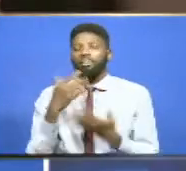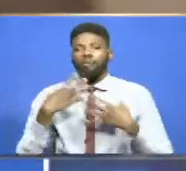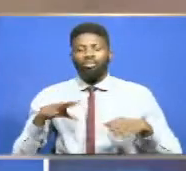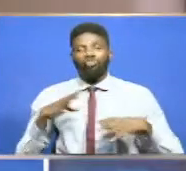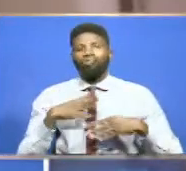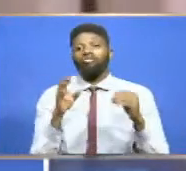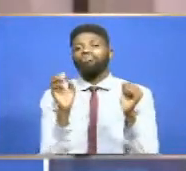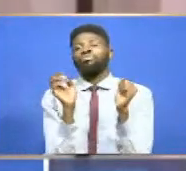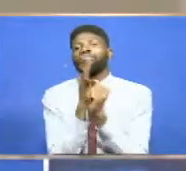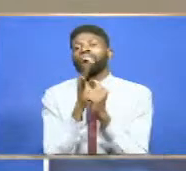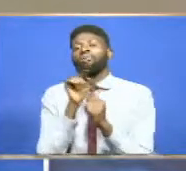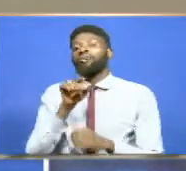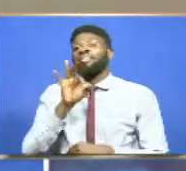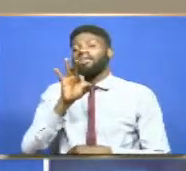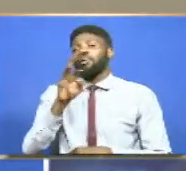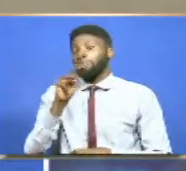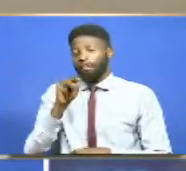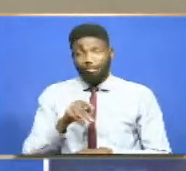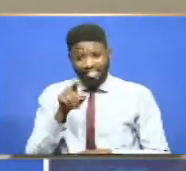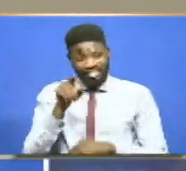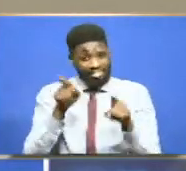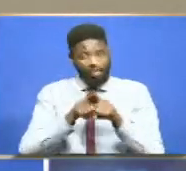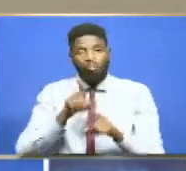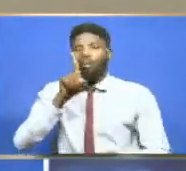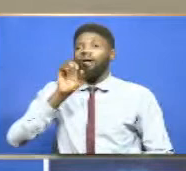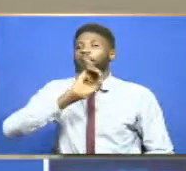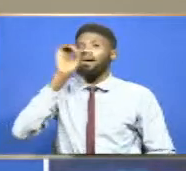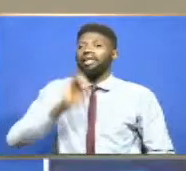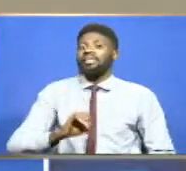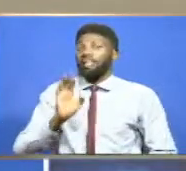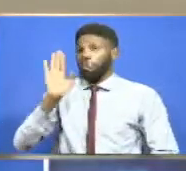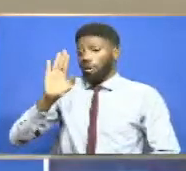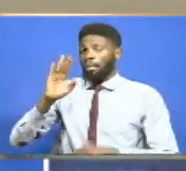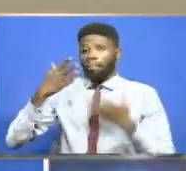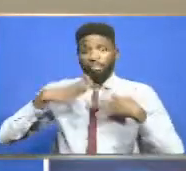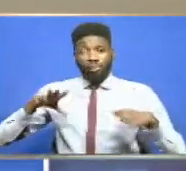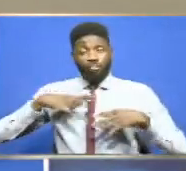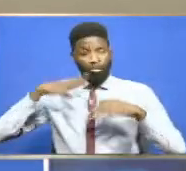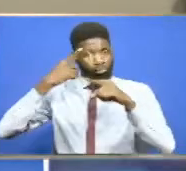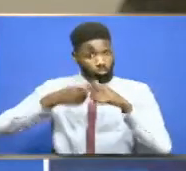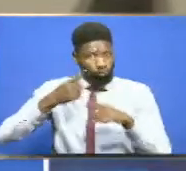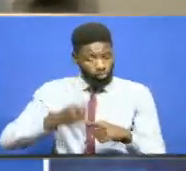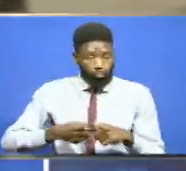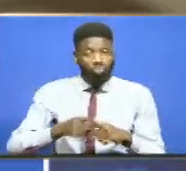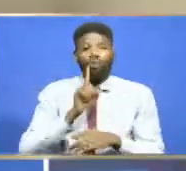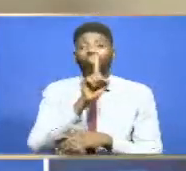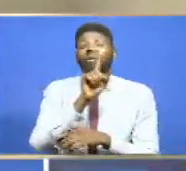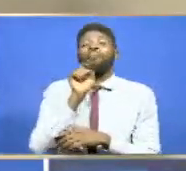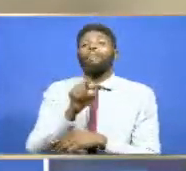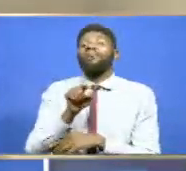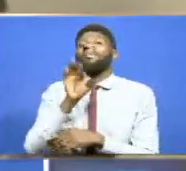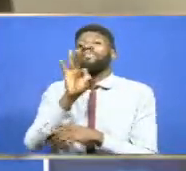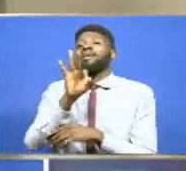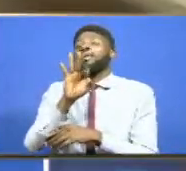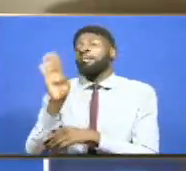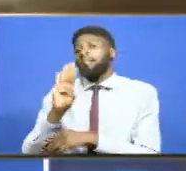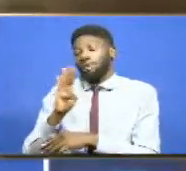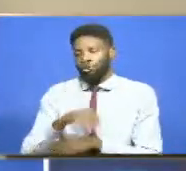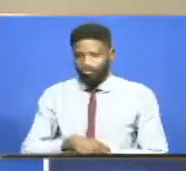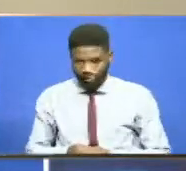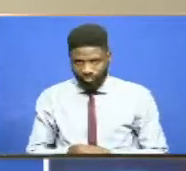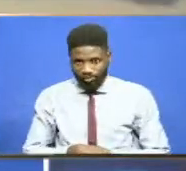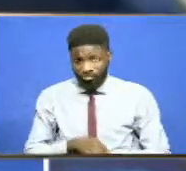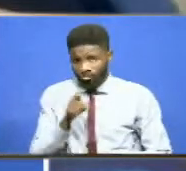14.3 pekee, ambao ni 1% ya idadi ya watu 1.3 billion, kwa mujibu wa chuo kikuu cha